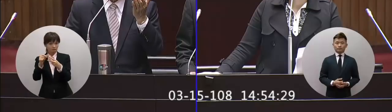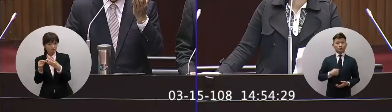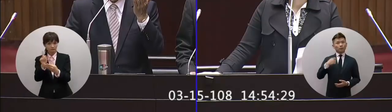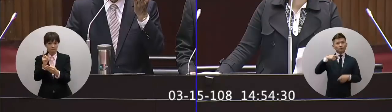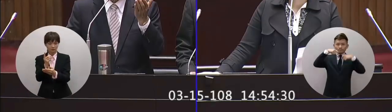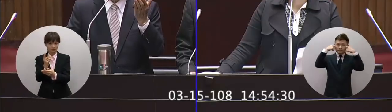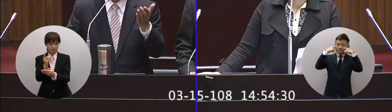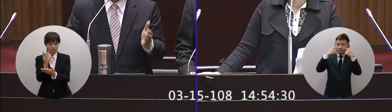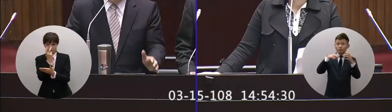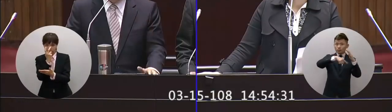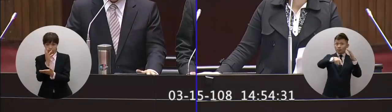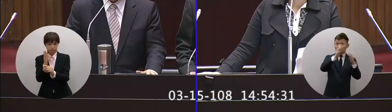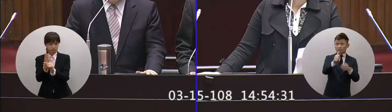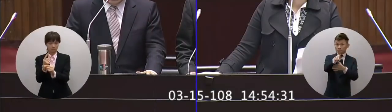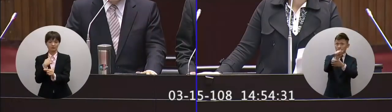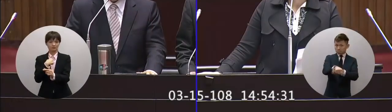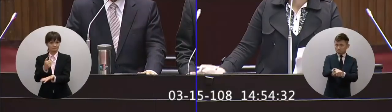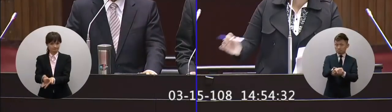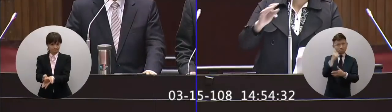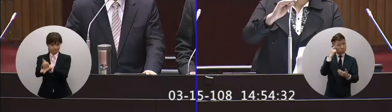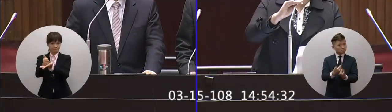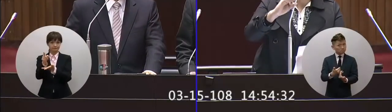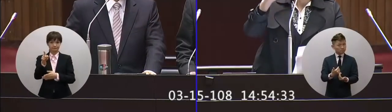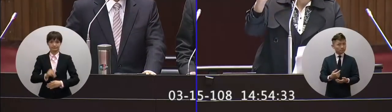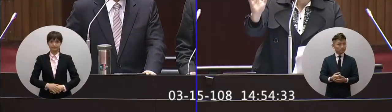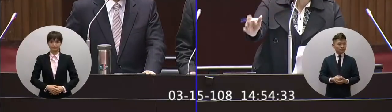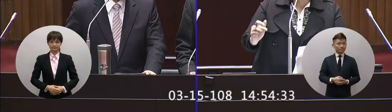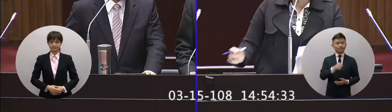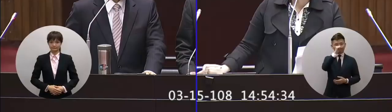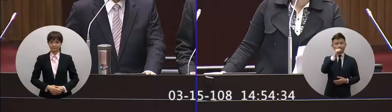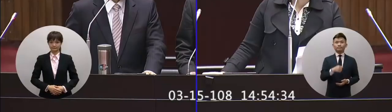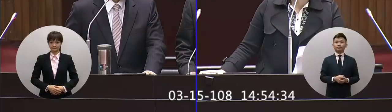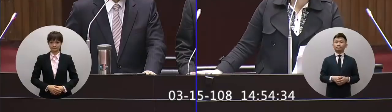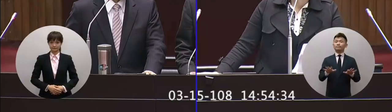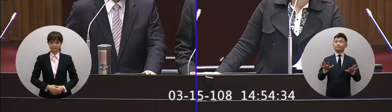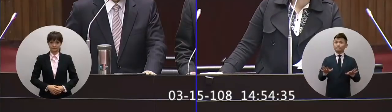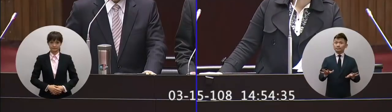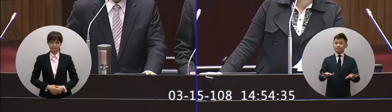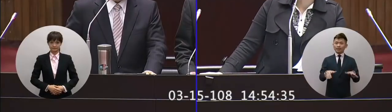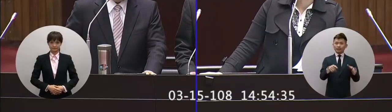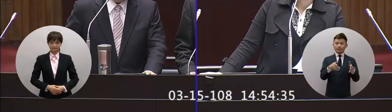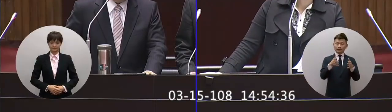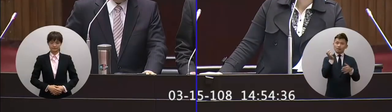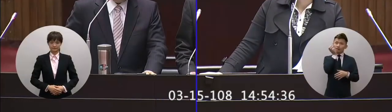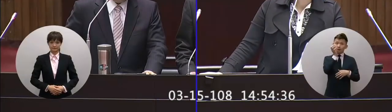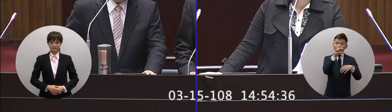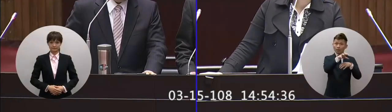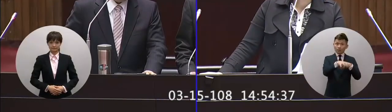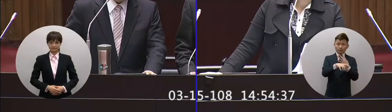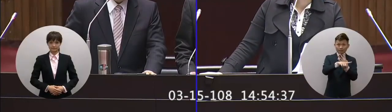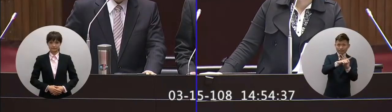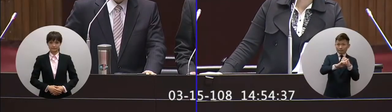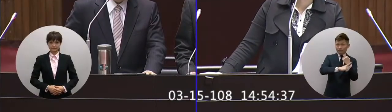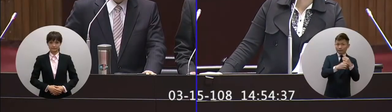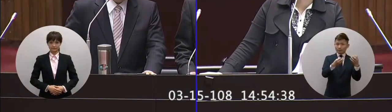想要知道院长的立场。 尊重贵院的审议。 好，现在我们就不谈这个矿业法，我们